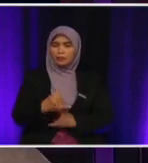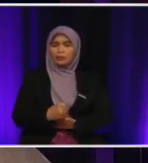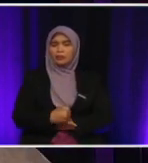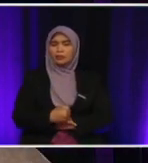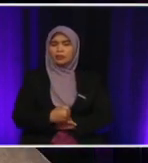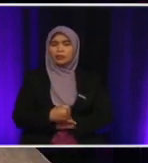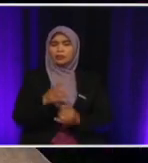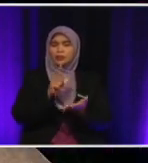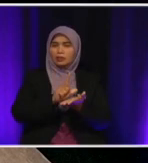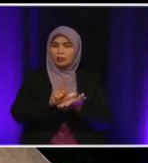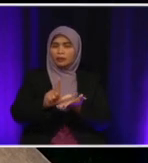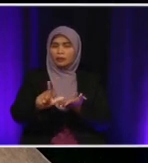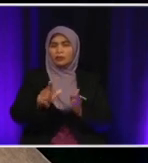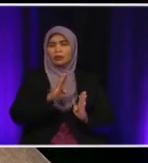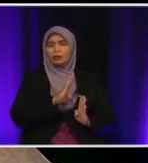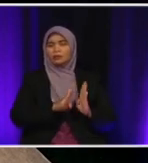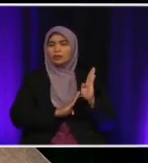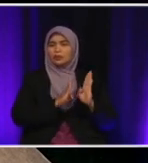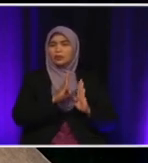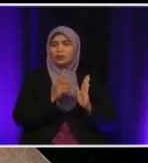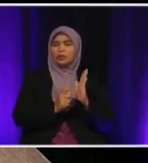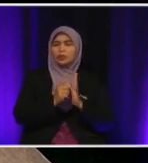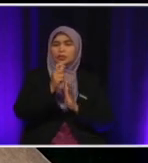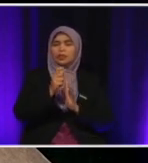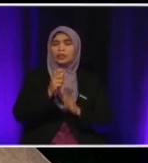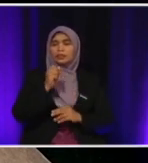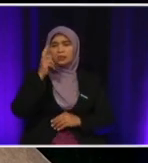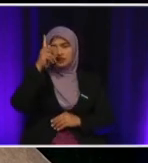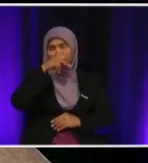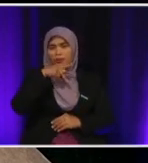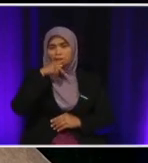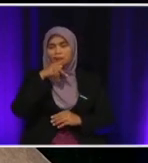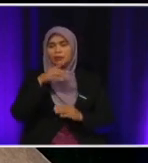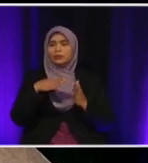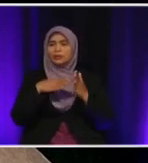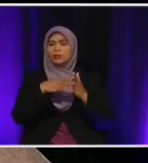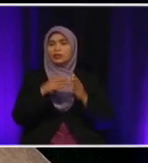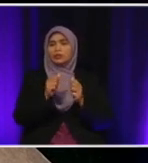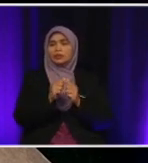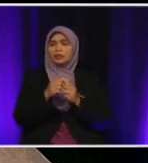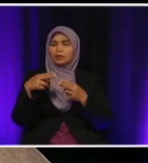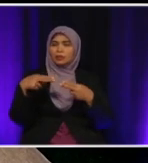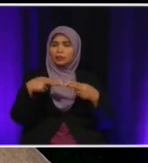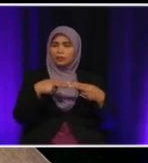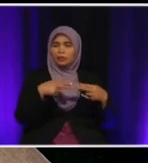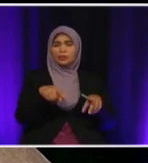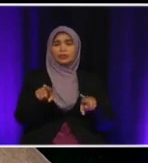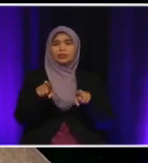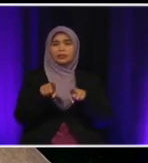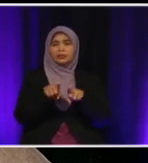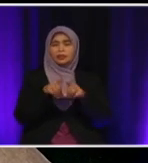keluhuran Budi dan ketinggian akhlakmu dibuktikan dengan hubungan sesama manusia